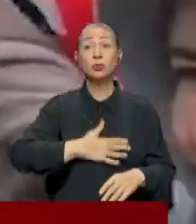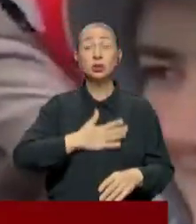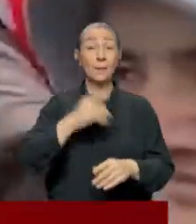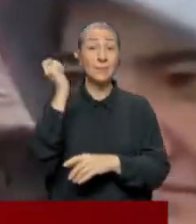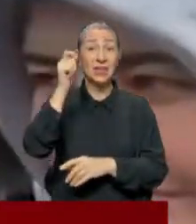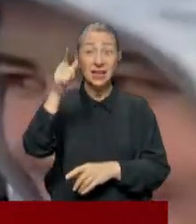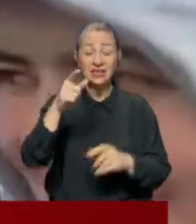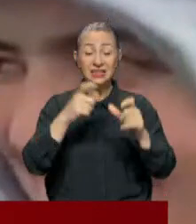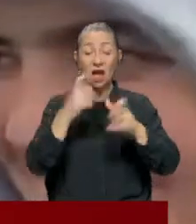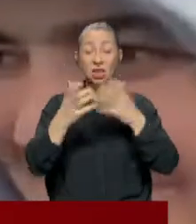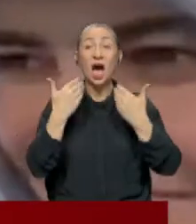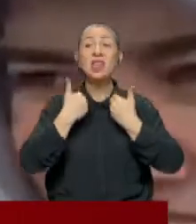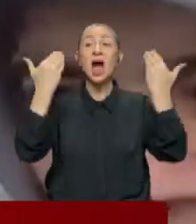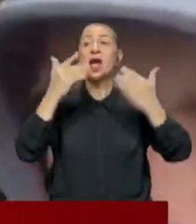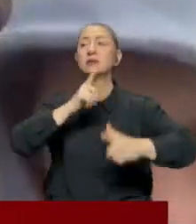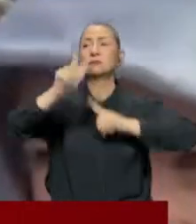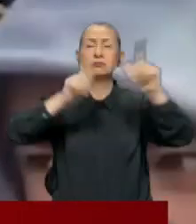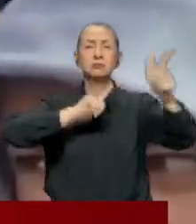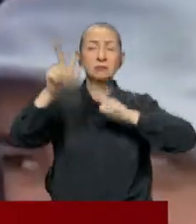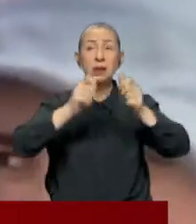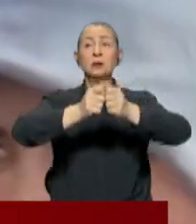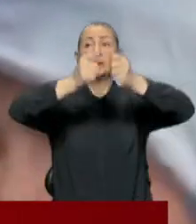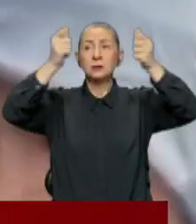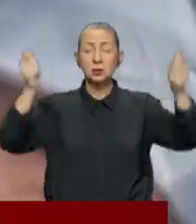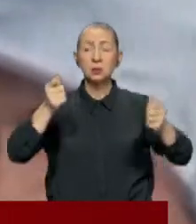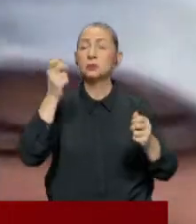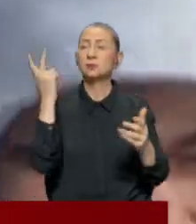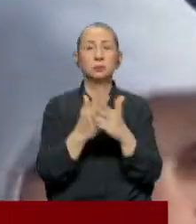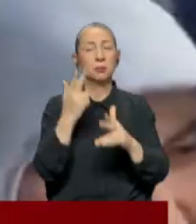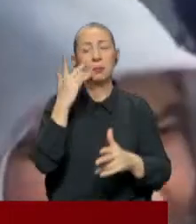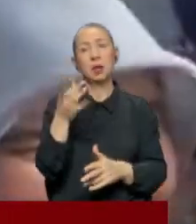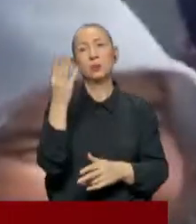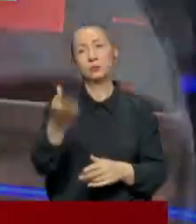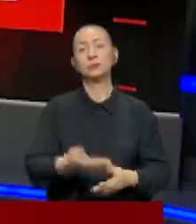mitingine de Sinan Ateş için adalet sloganları, açılan pankartlar damgasını vurdu.